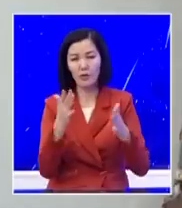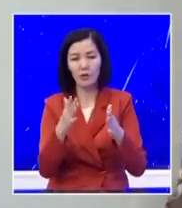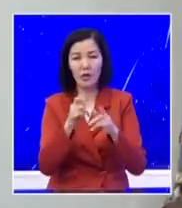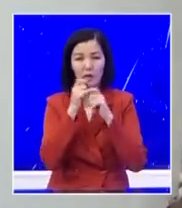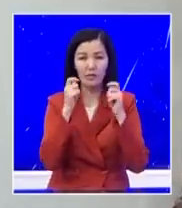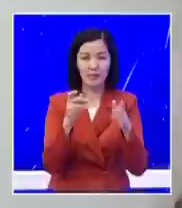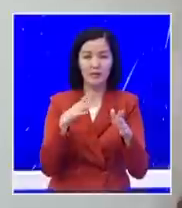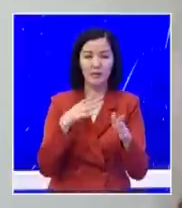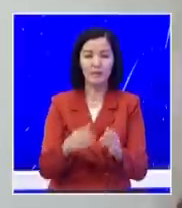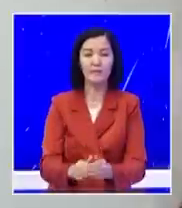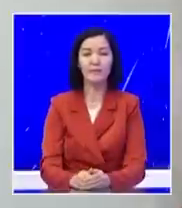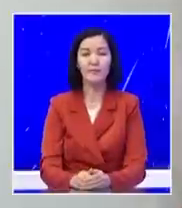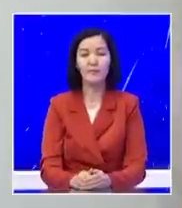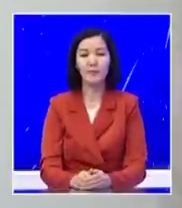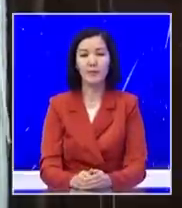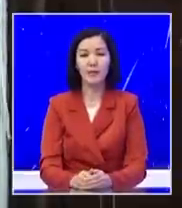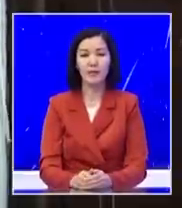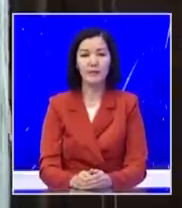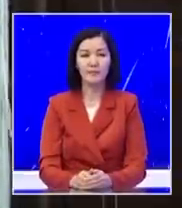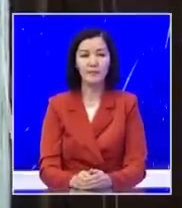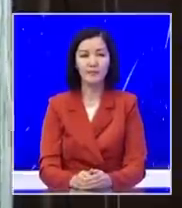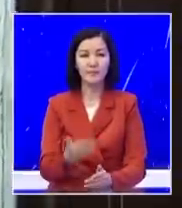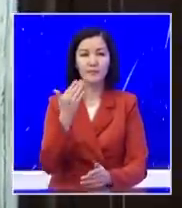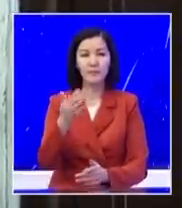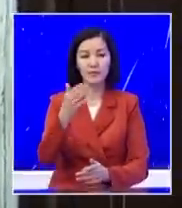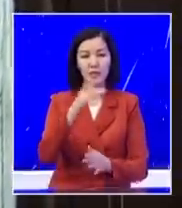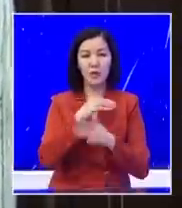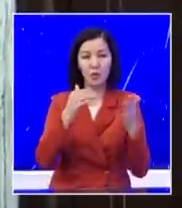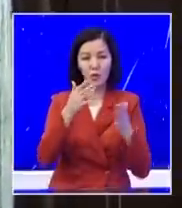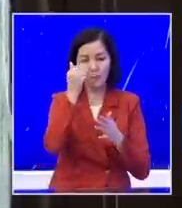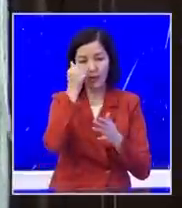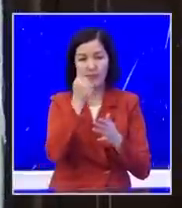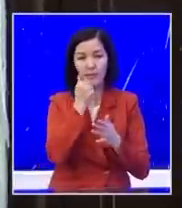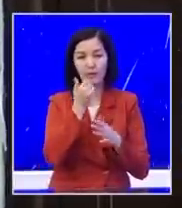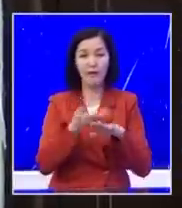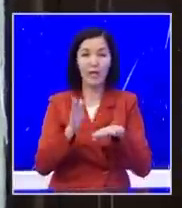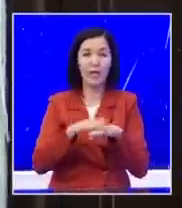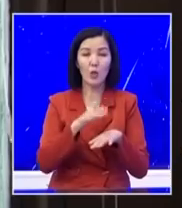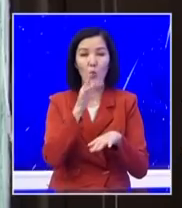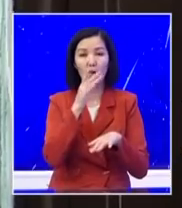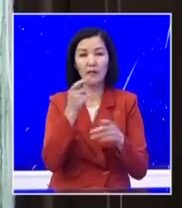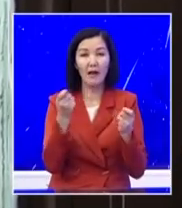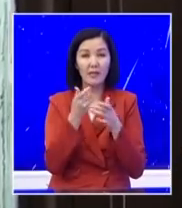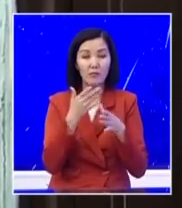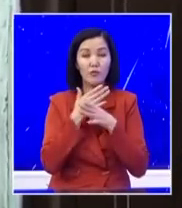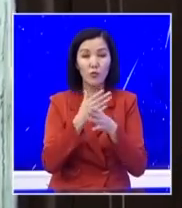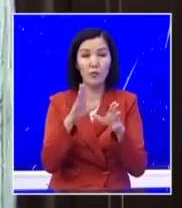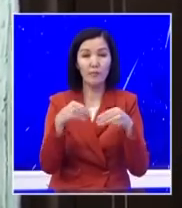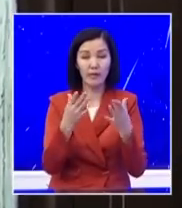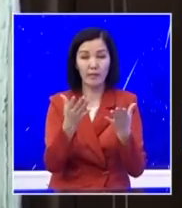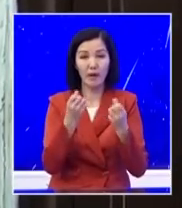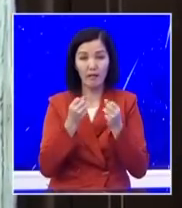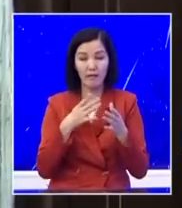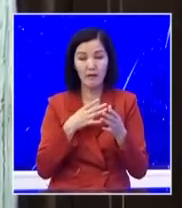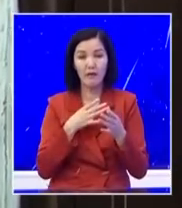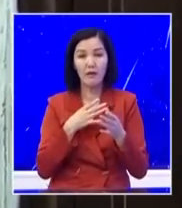бар азық-түлік себеттерін таратты. Сіздерге көп-көп рахмет, осындай қиыншылық уақытта аз да болса көптеп көреміз.